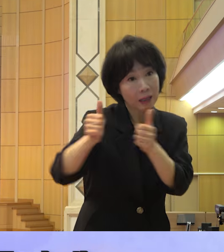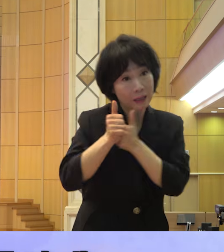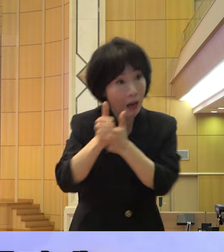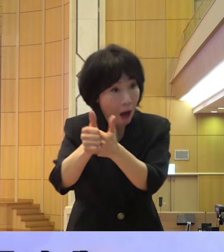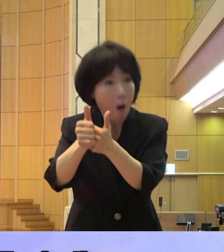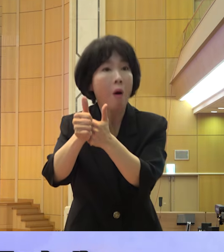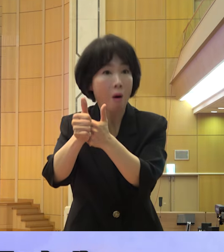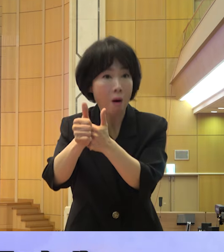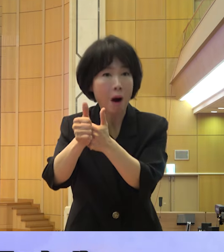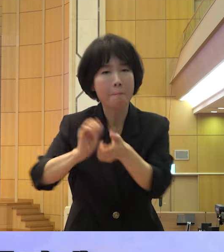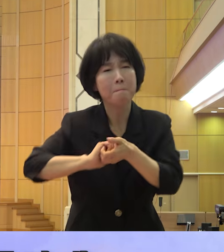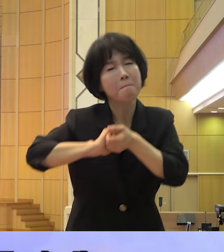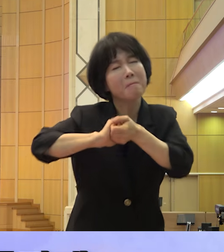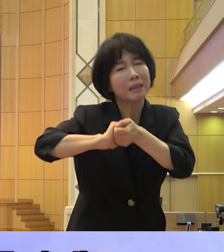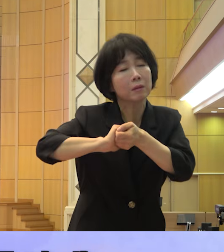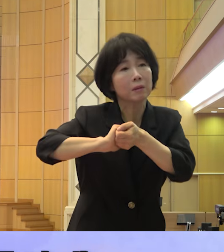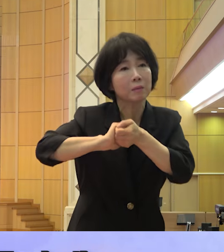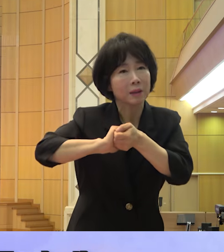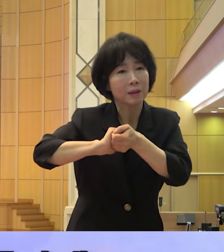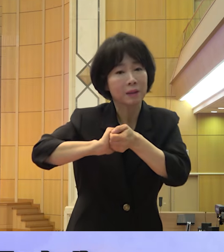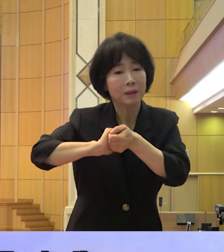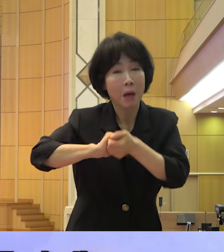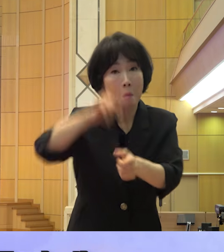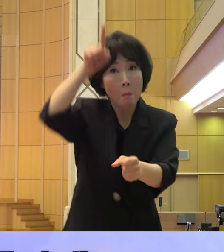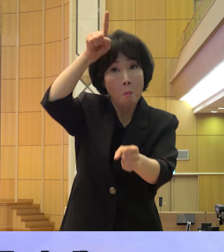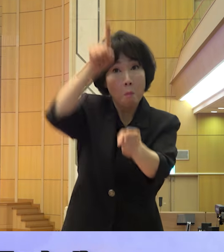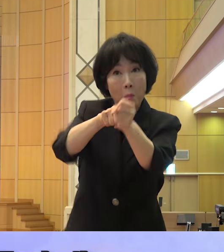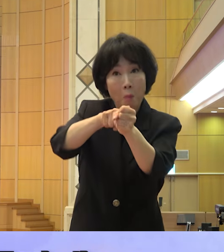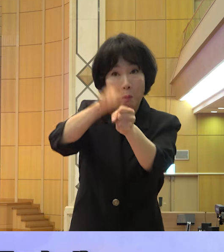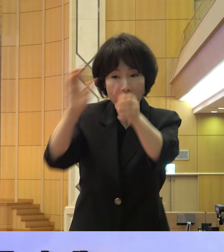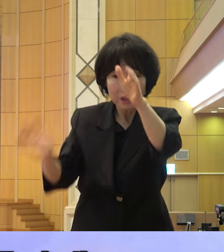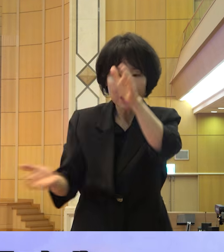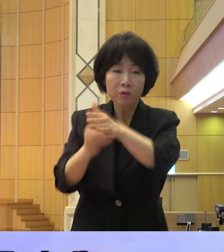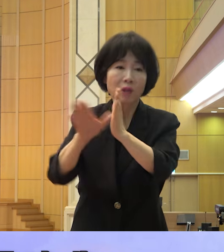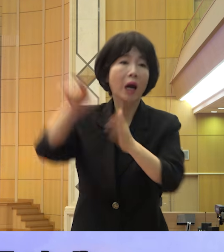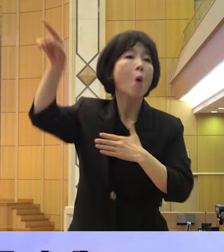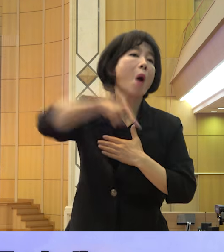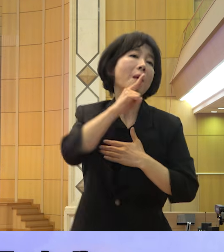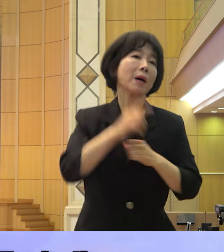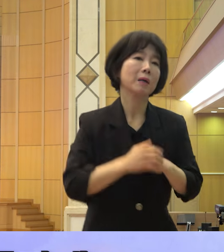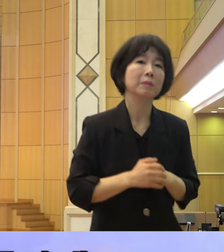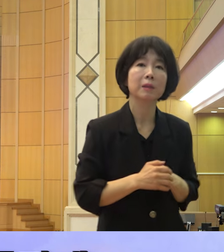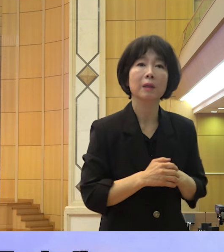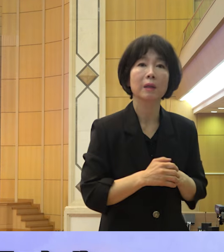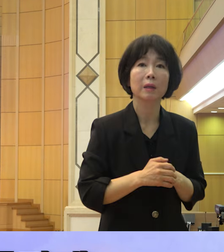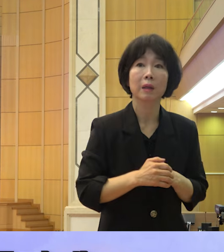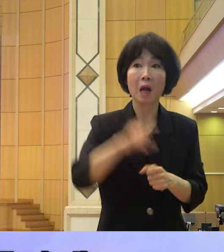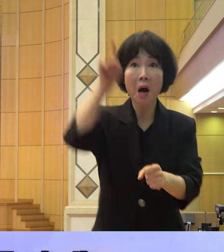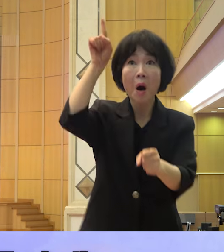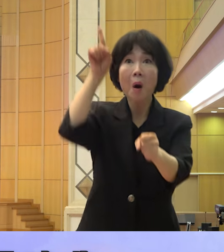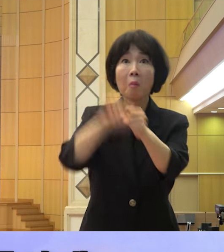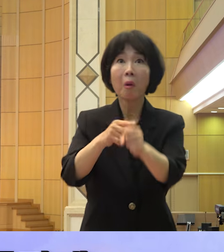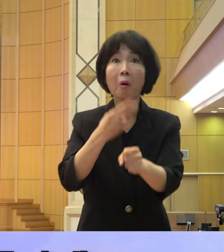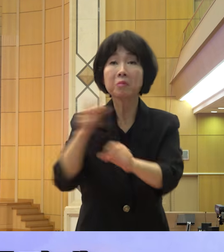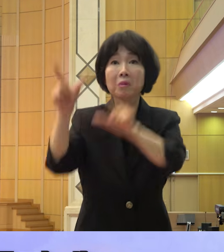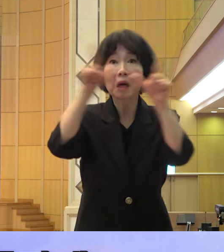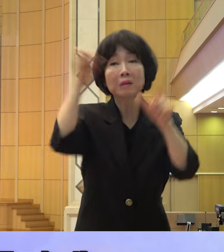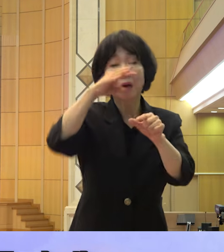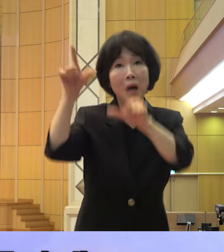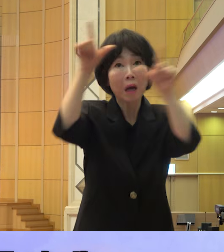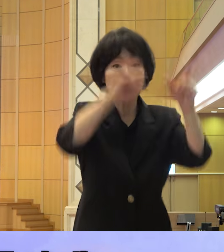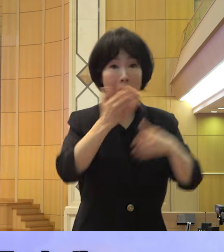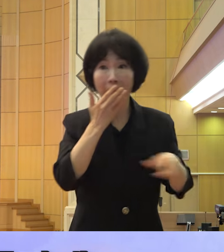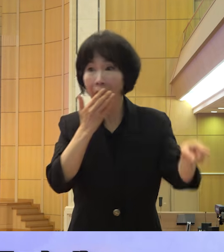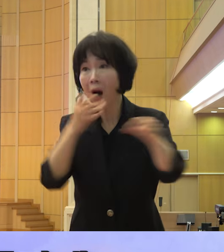따라서 반드시 목적을 이룰 때가 있나니, 목적 없는 삶을